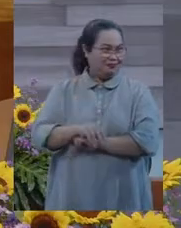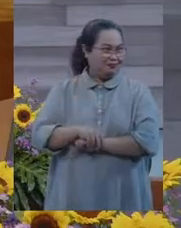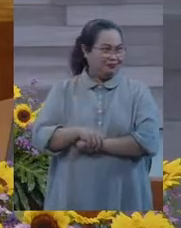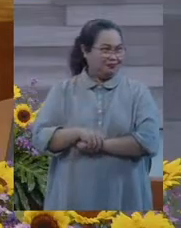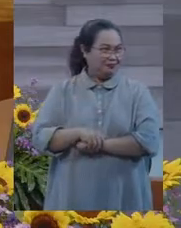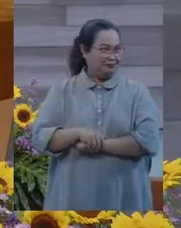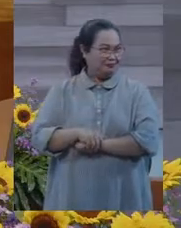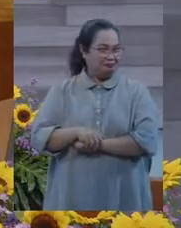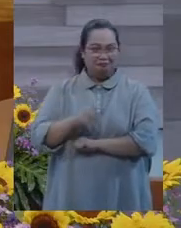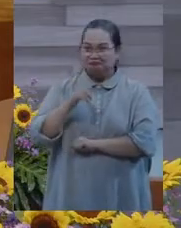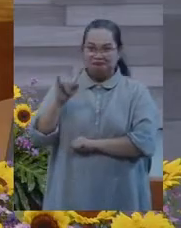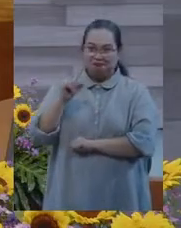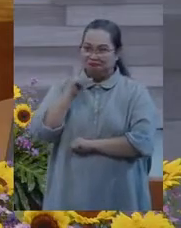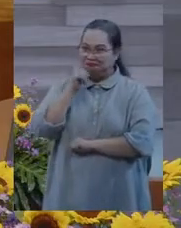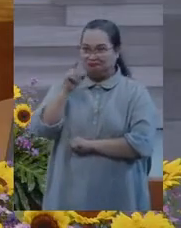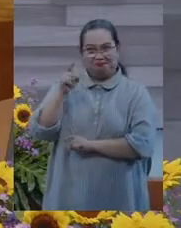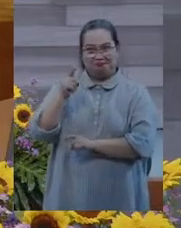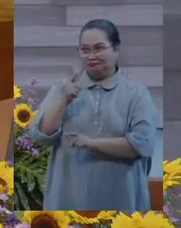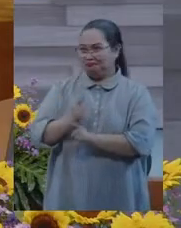Sila ay di matuwid.